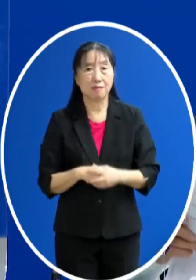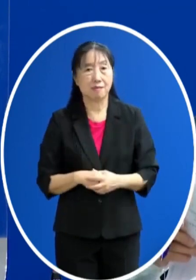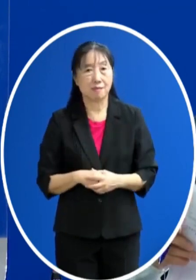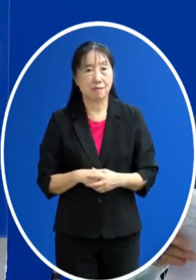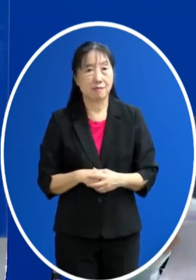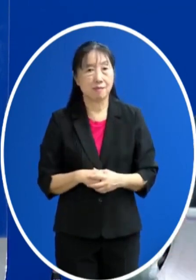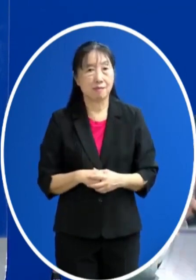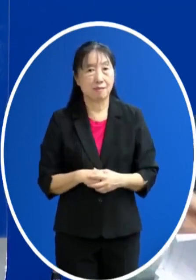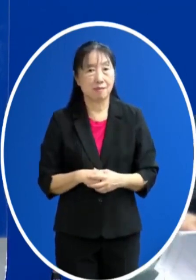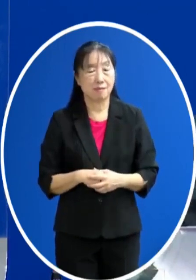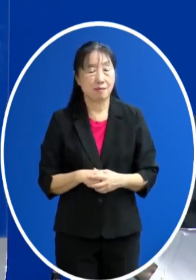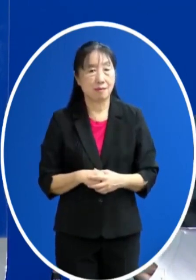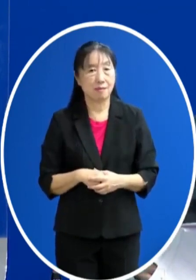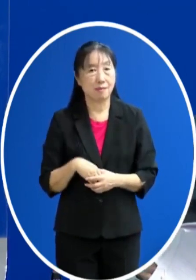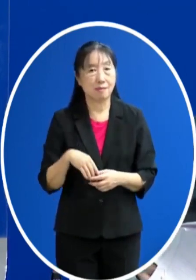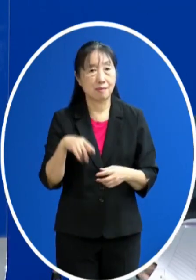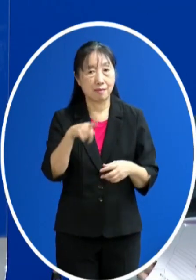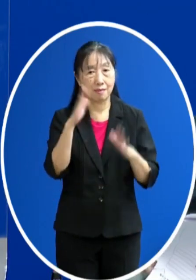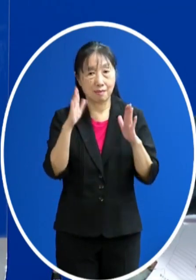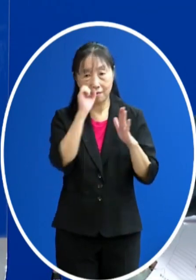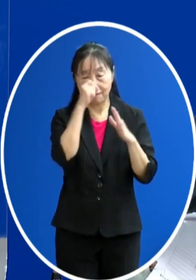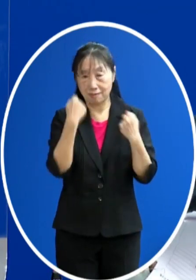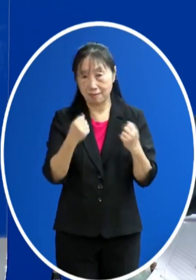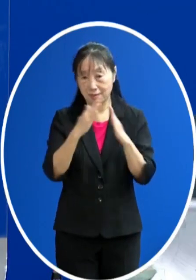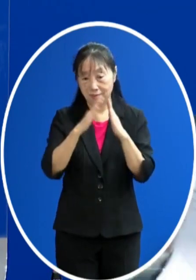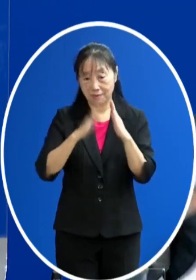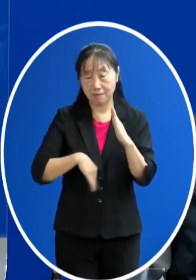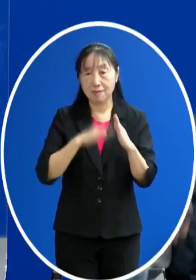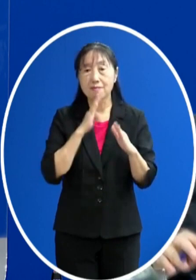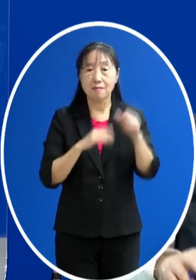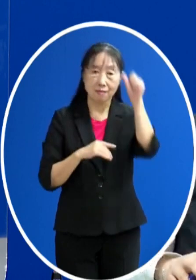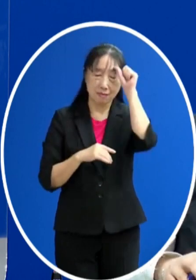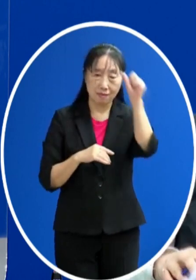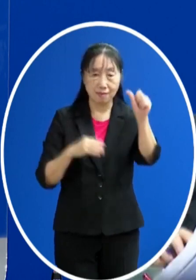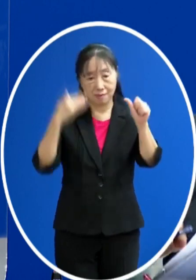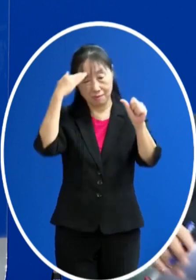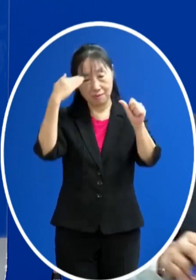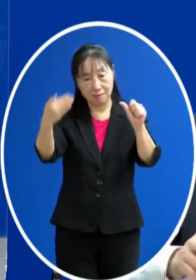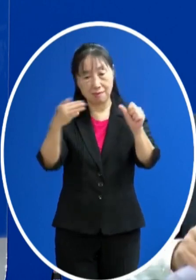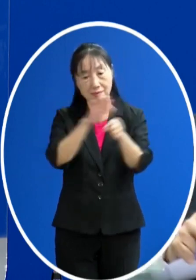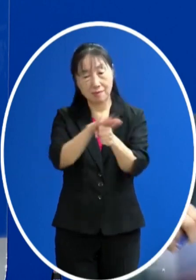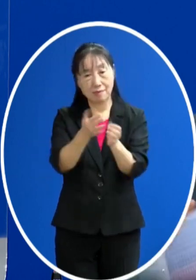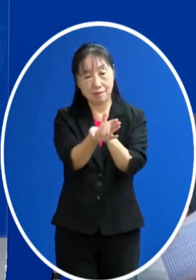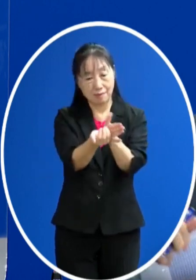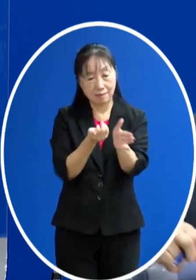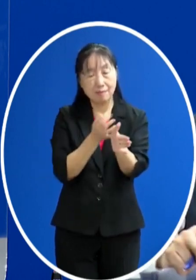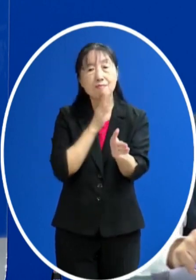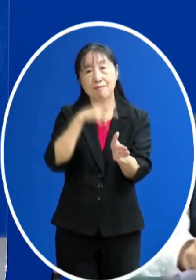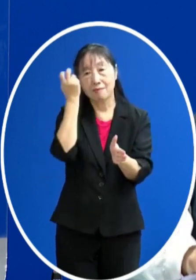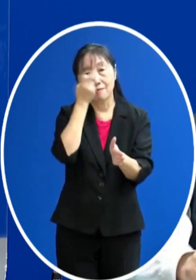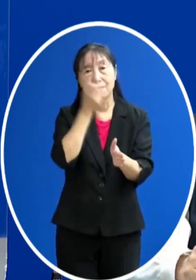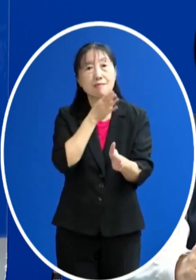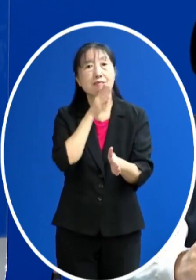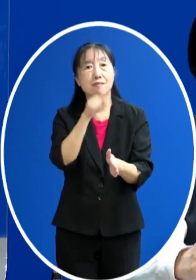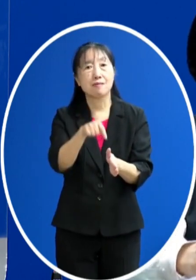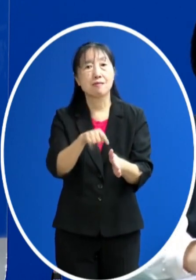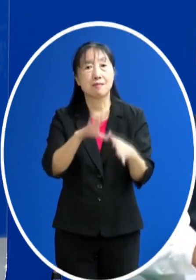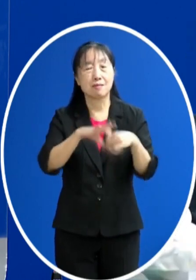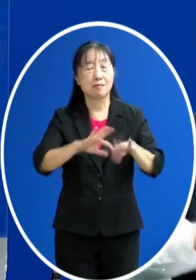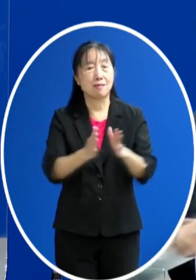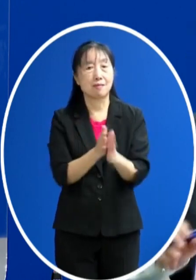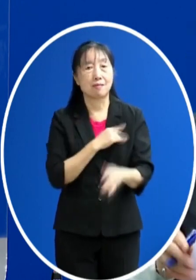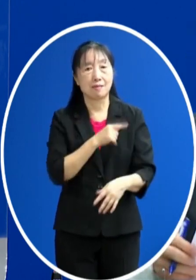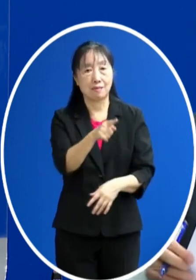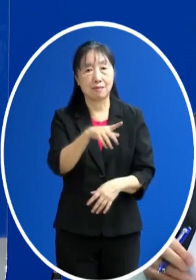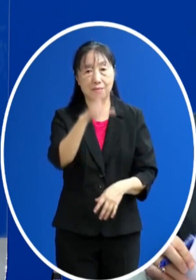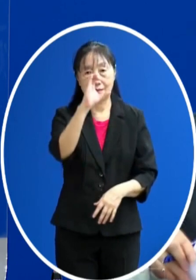刚好就是在他居家检疫5+9的5哈，这个期满的时候做采检，所以当天也就采检确诊